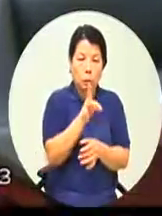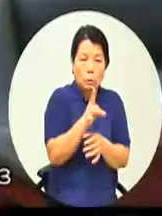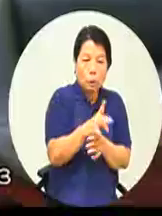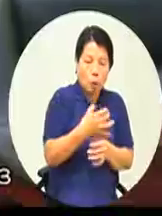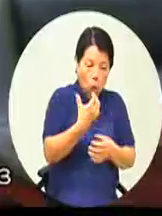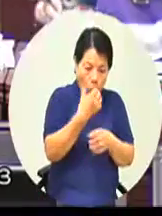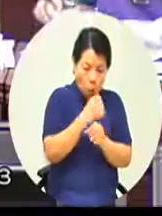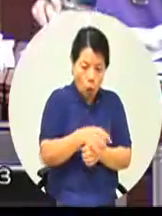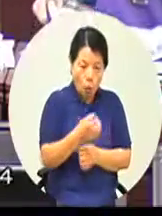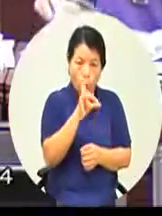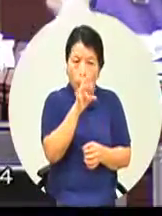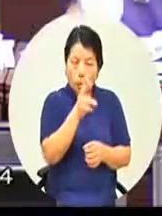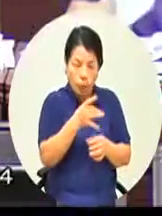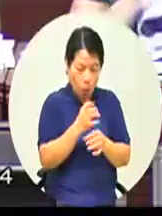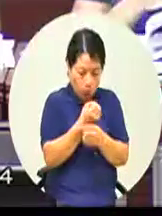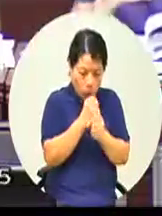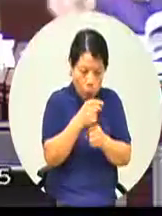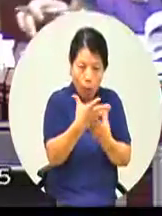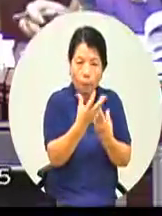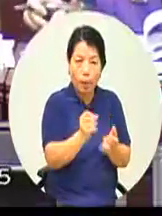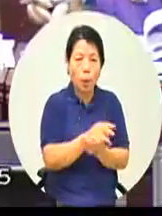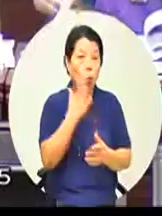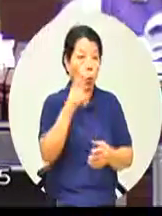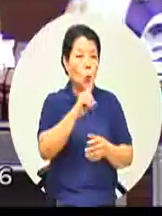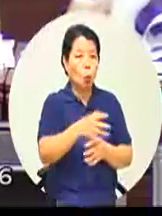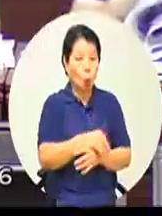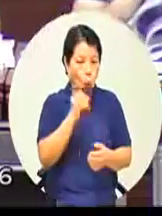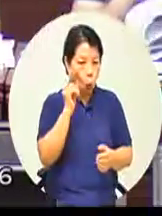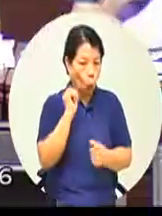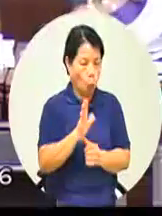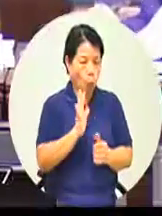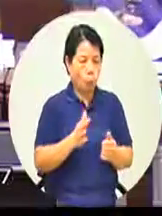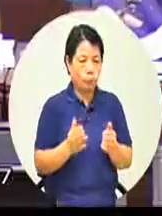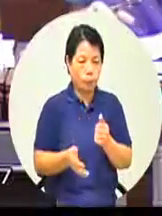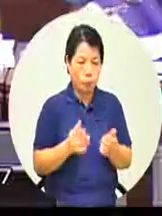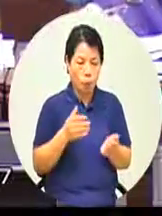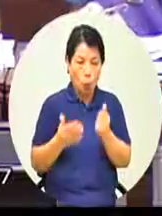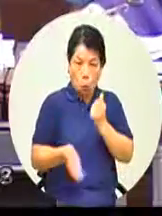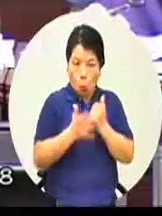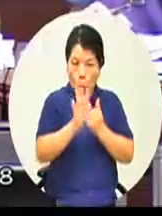明他有吸毒，你是不能把他找到辅导的。好，当然，